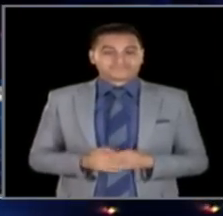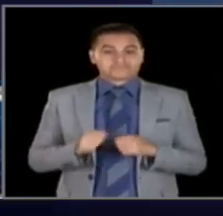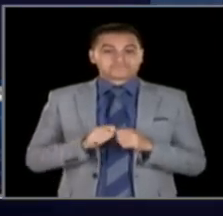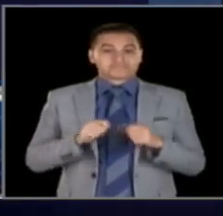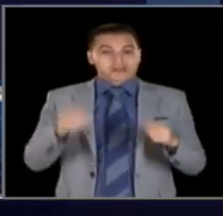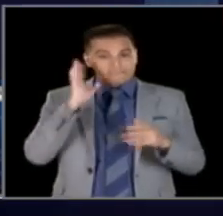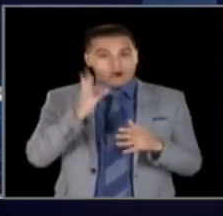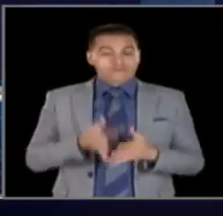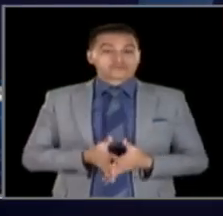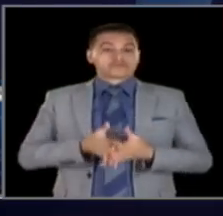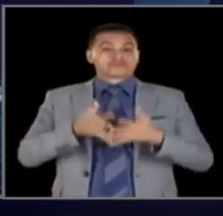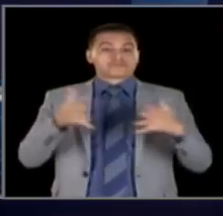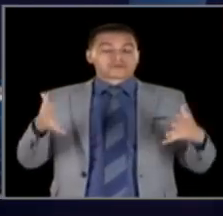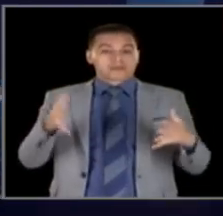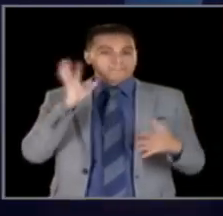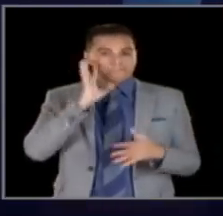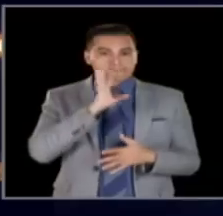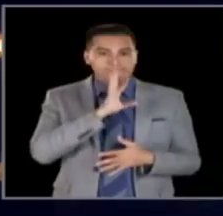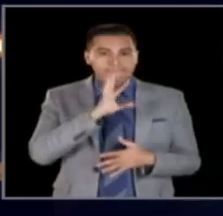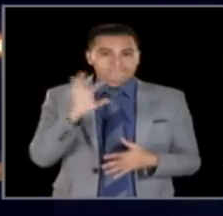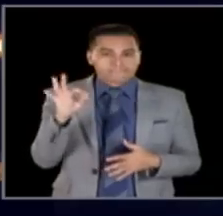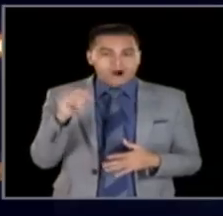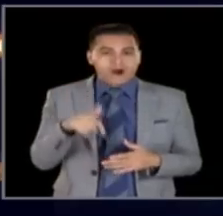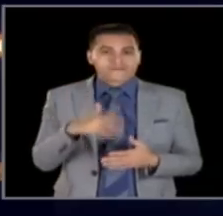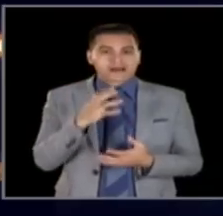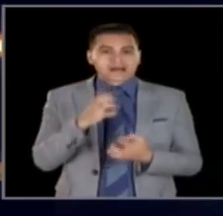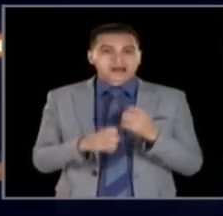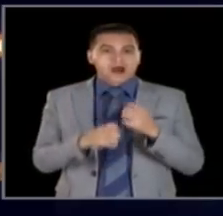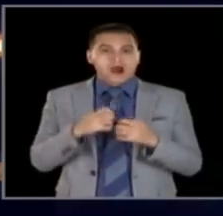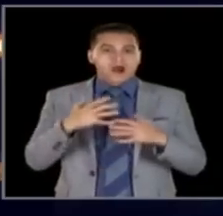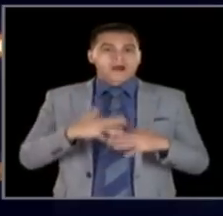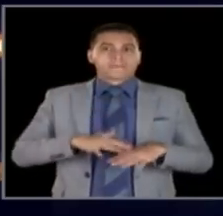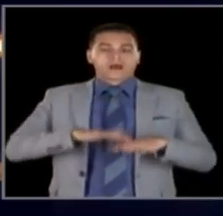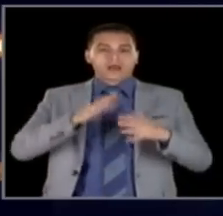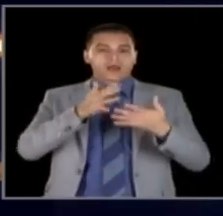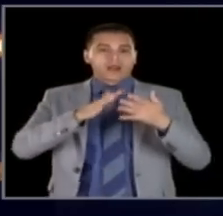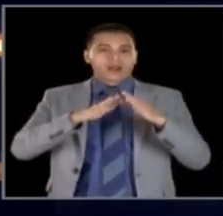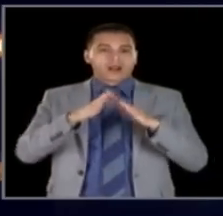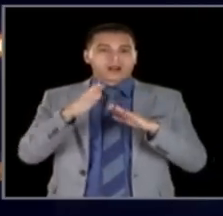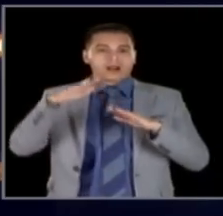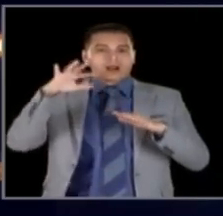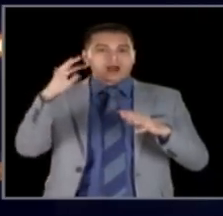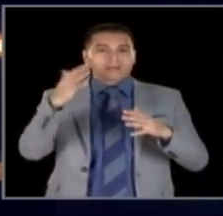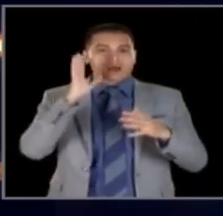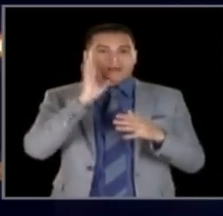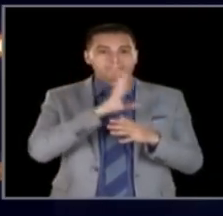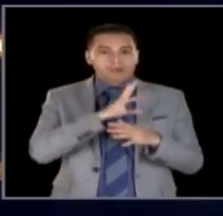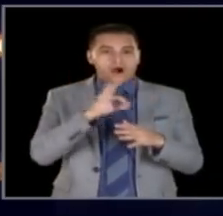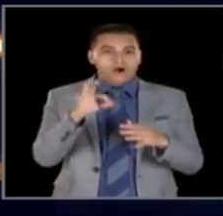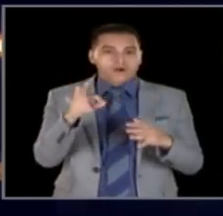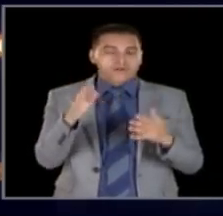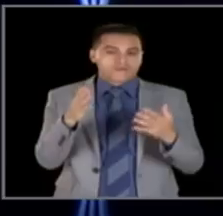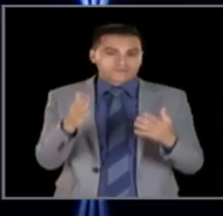مساحات شاسعة من الصخور البركانية الناعمة اللي تشكلت عن طريق